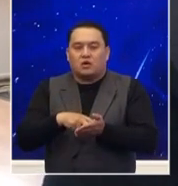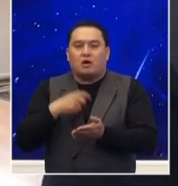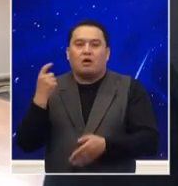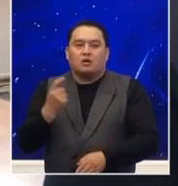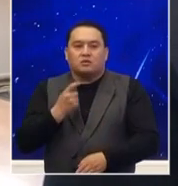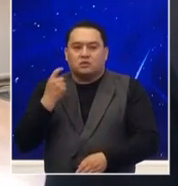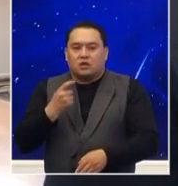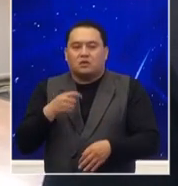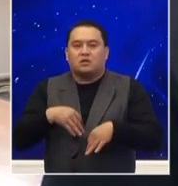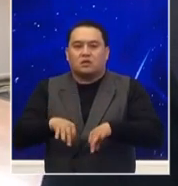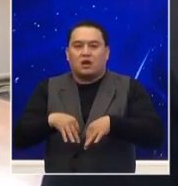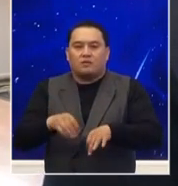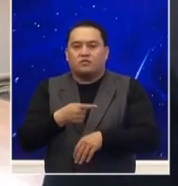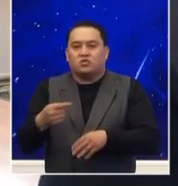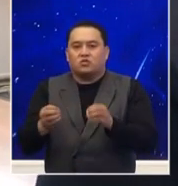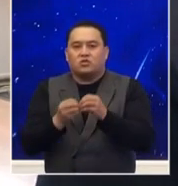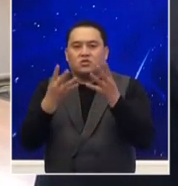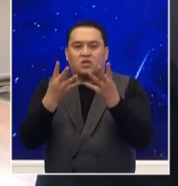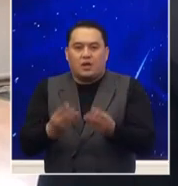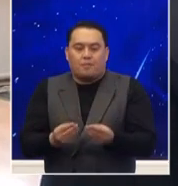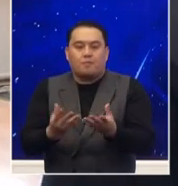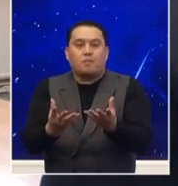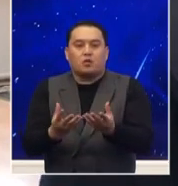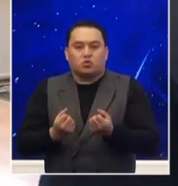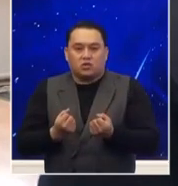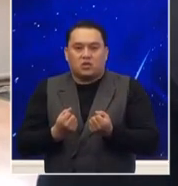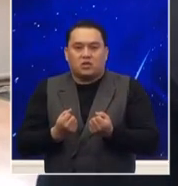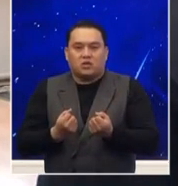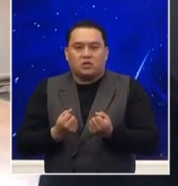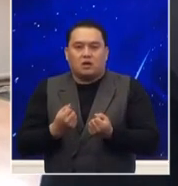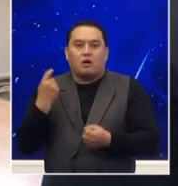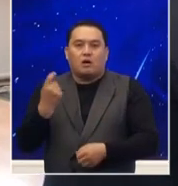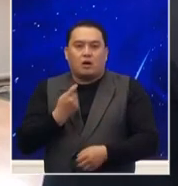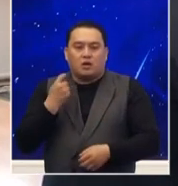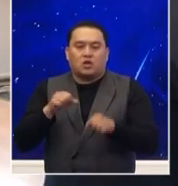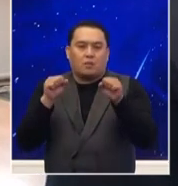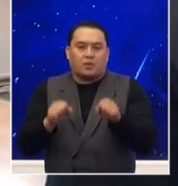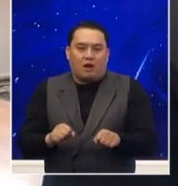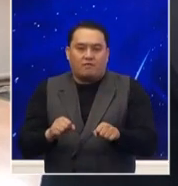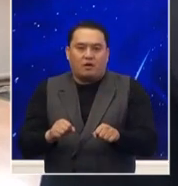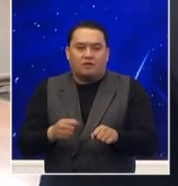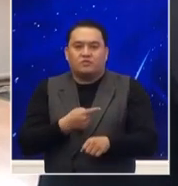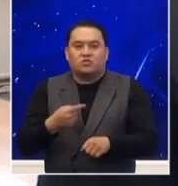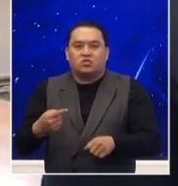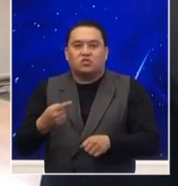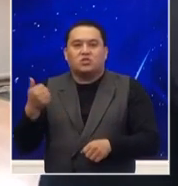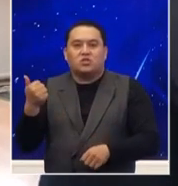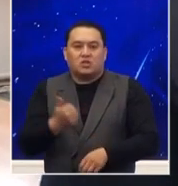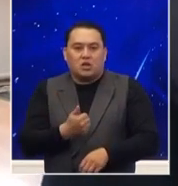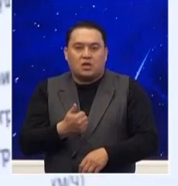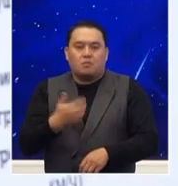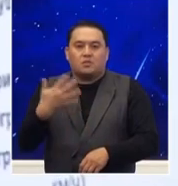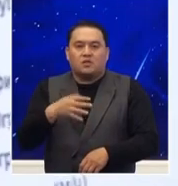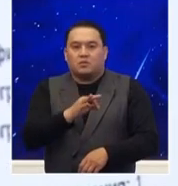владельцам транспортных средств в течение 10 дней. При получении предписания владельцы имеют право в течение недели оплатить 50% от